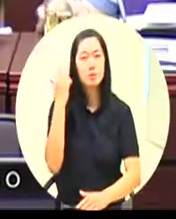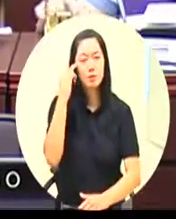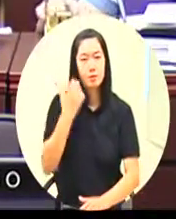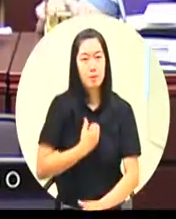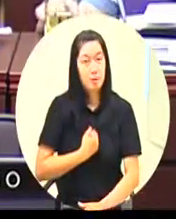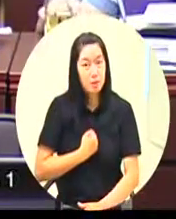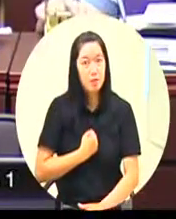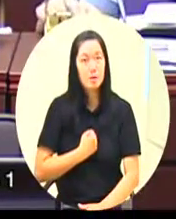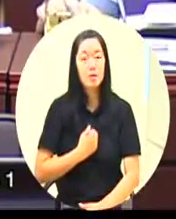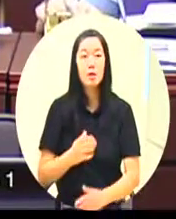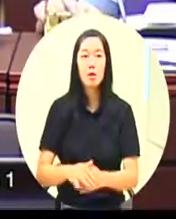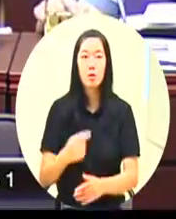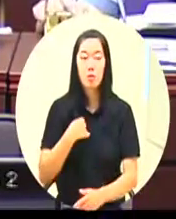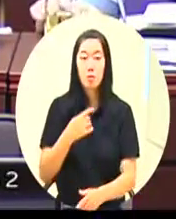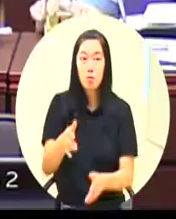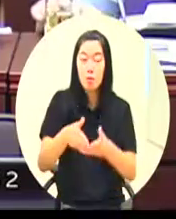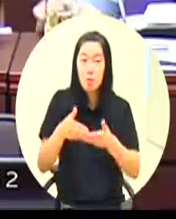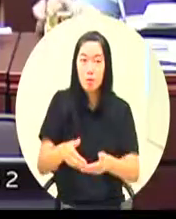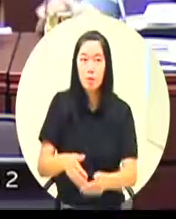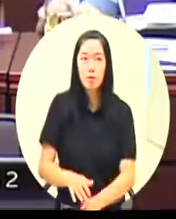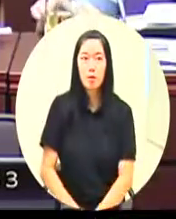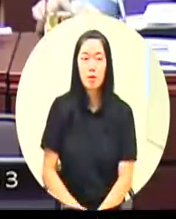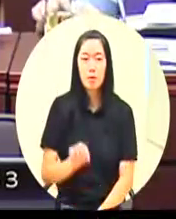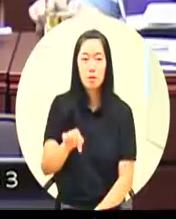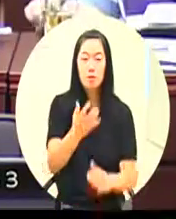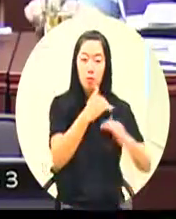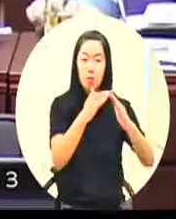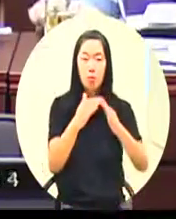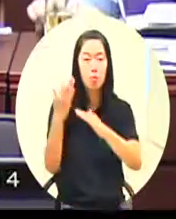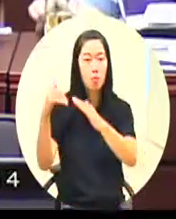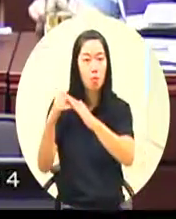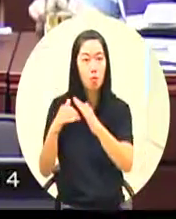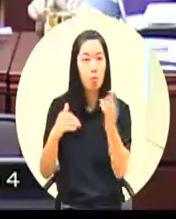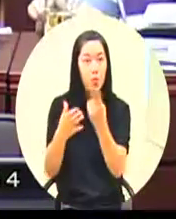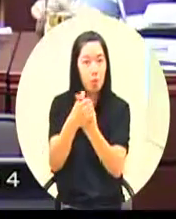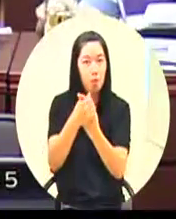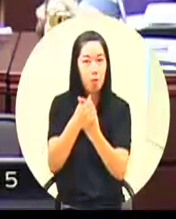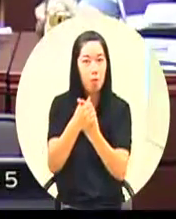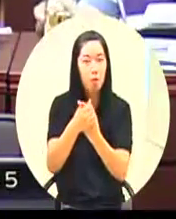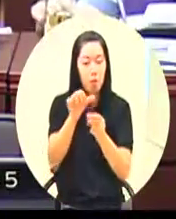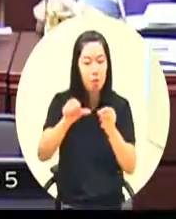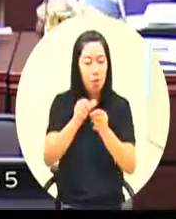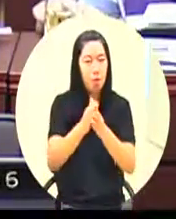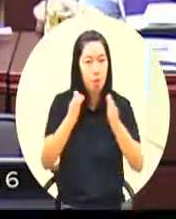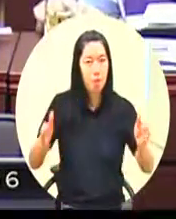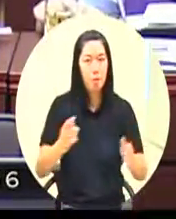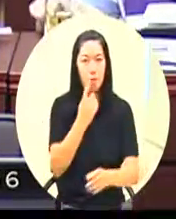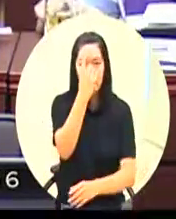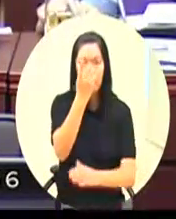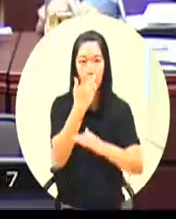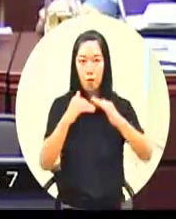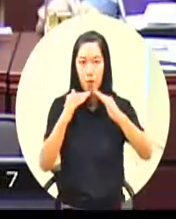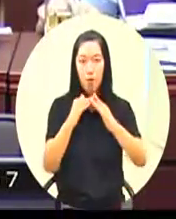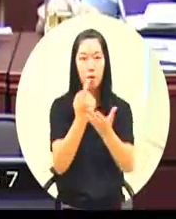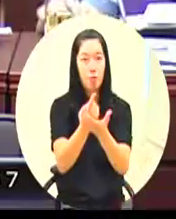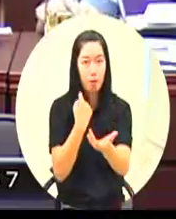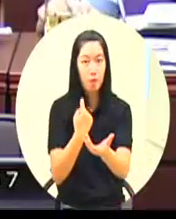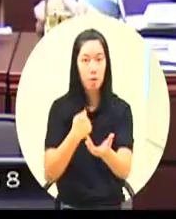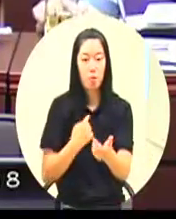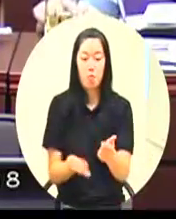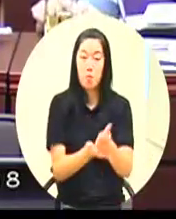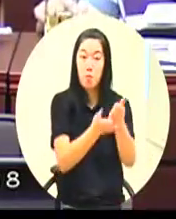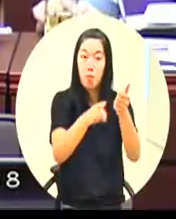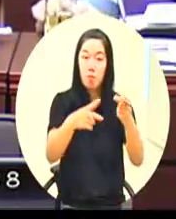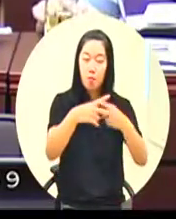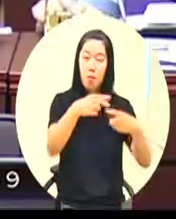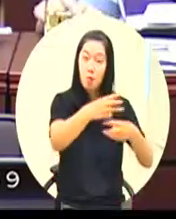社区营造是非常重要的一环。所以合并的5年来，只有一个分校退场，只有一个分校。我们反而鼓励这些小班